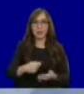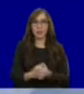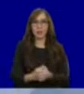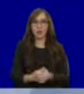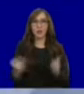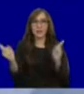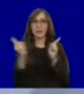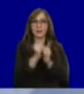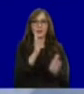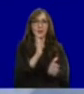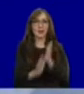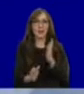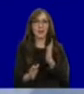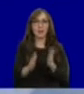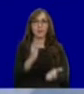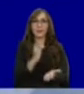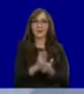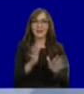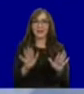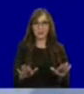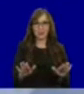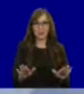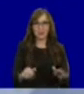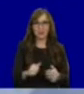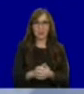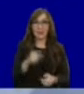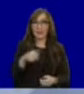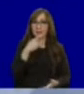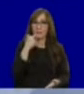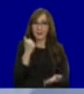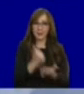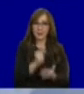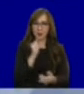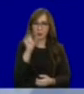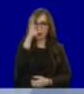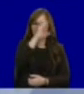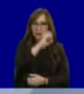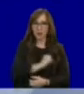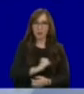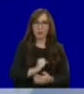sementara sebelumnya. Jadi ini poin yang sangat penting untuk diketahui. Berikut.